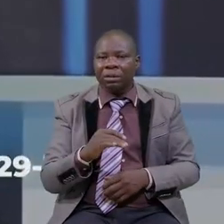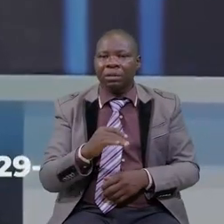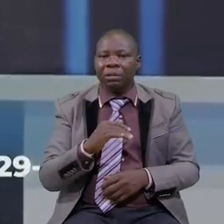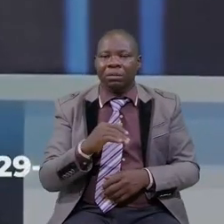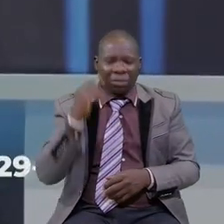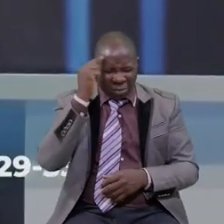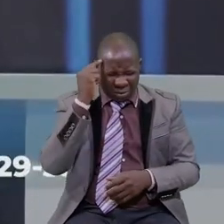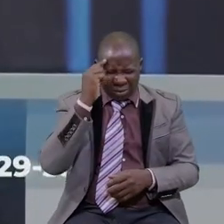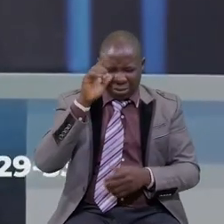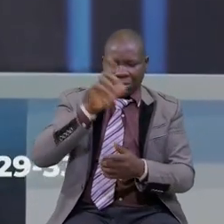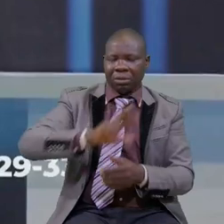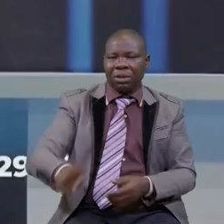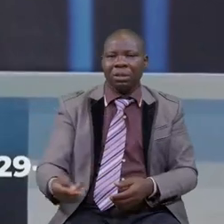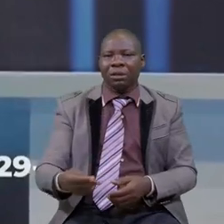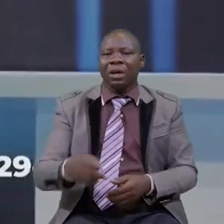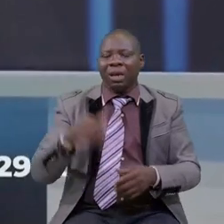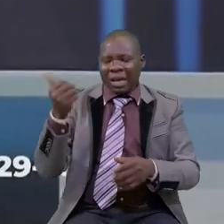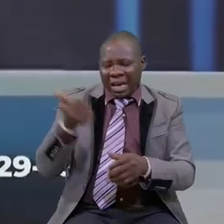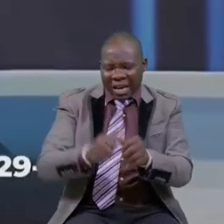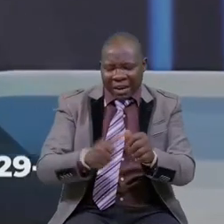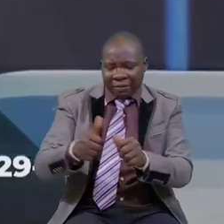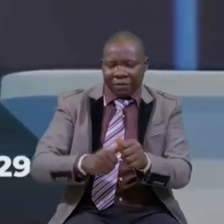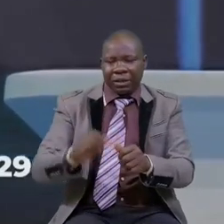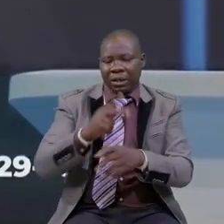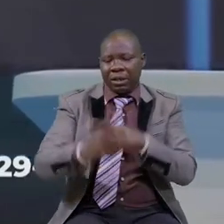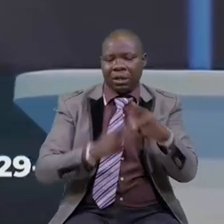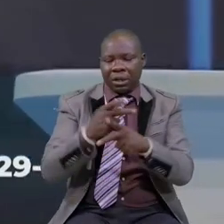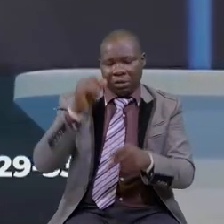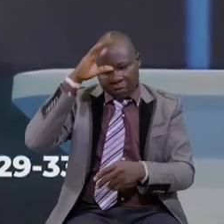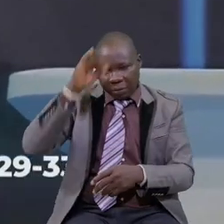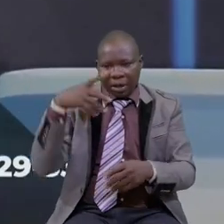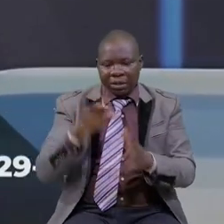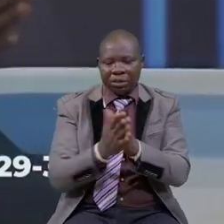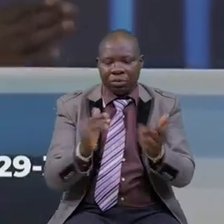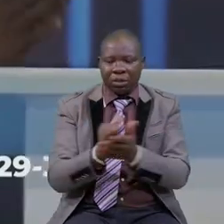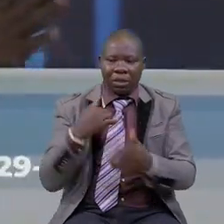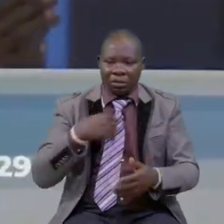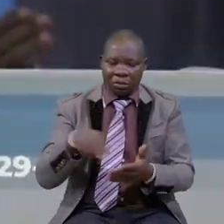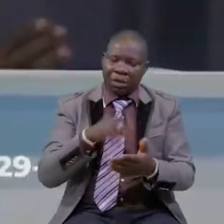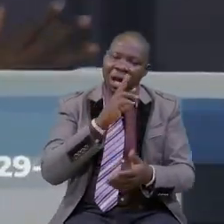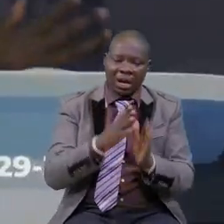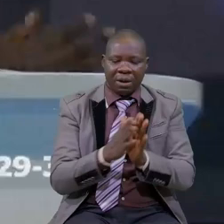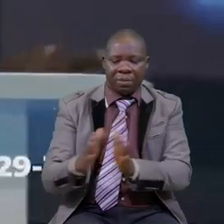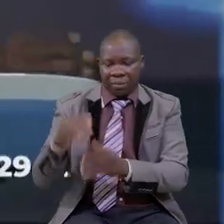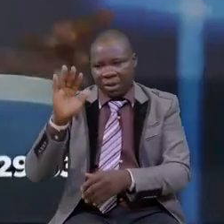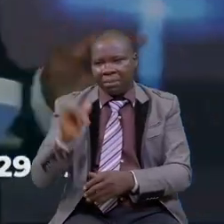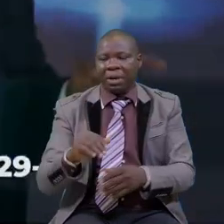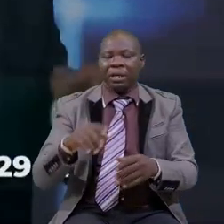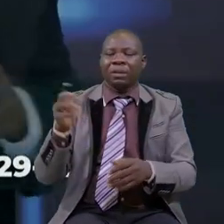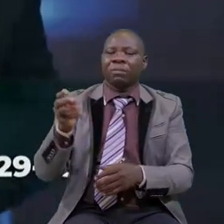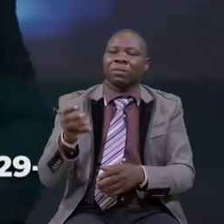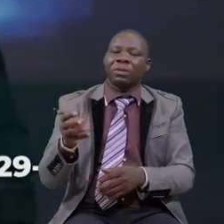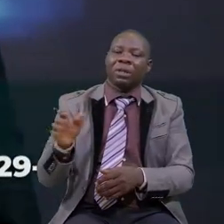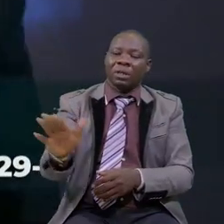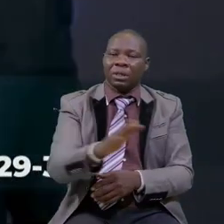hommes irréfléchis, toute forme de pensée. Les livres que nous lisons sont produits par les hommes. Mais Dieu dit,